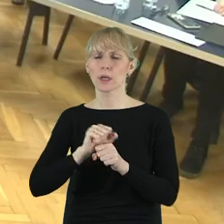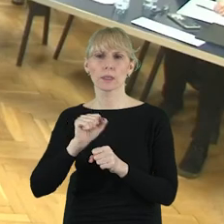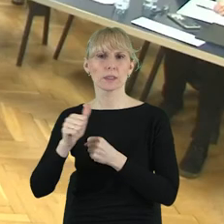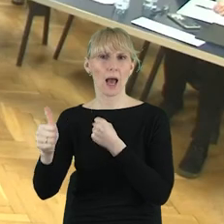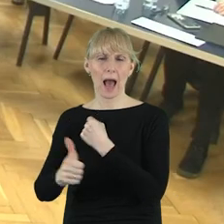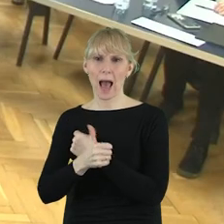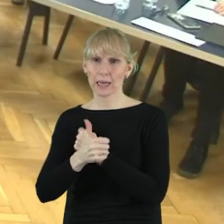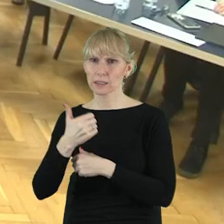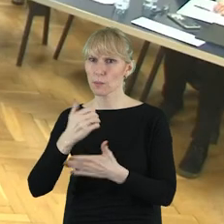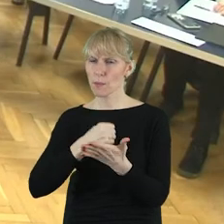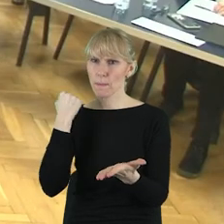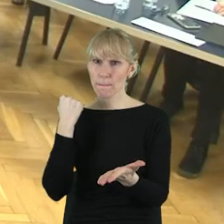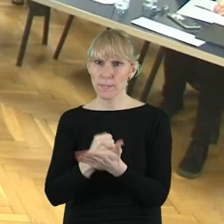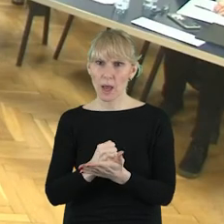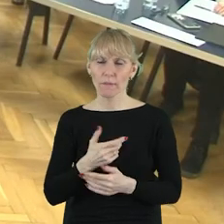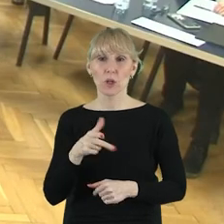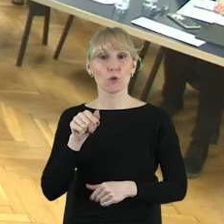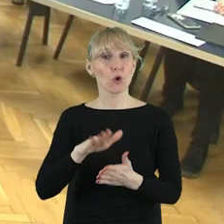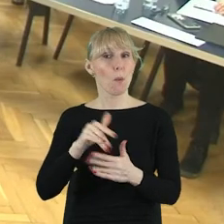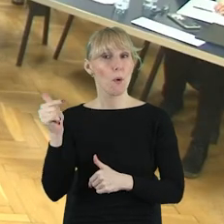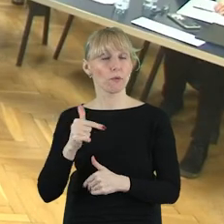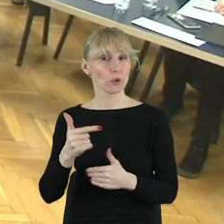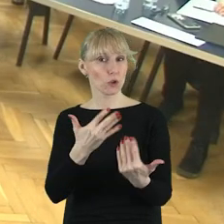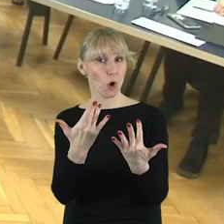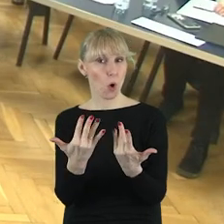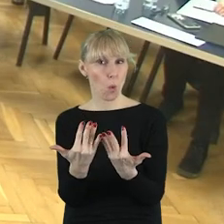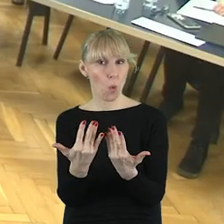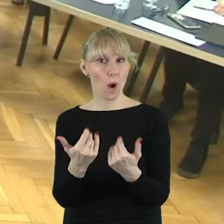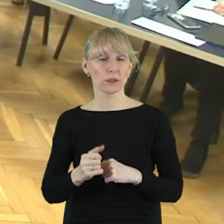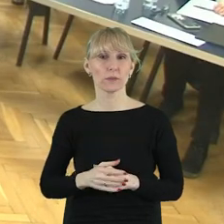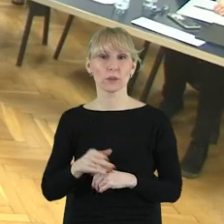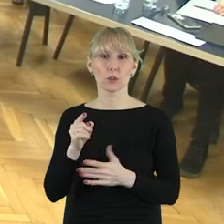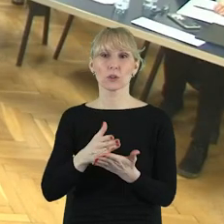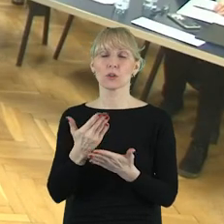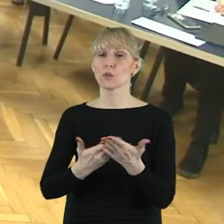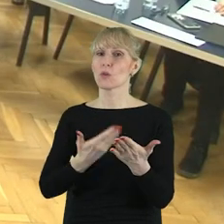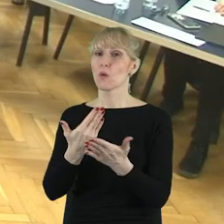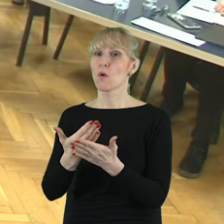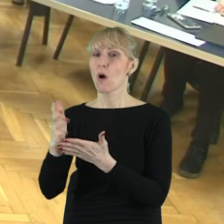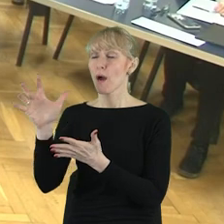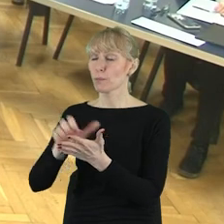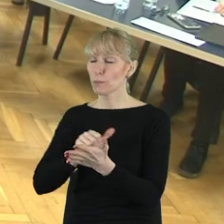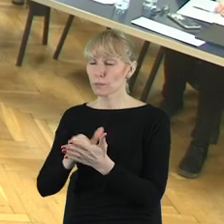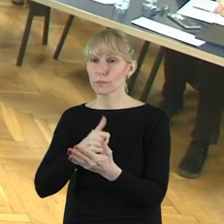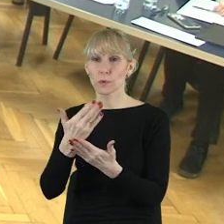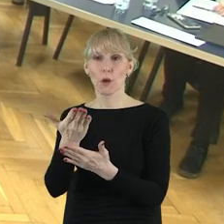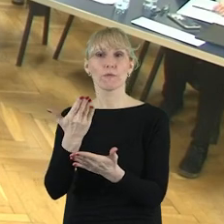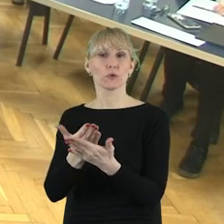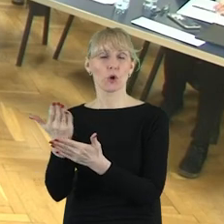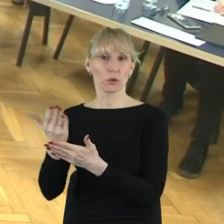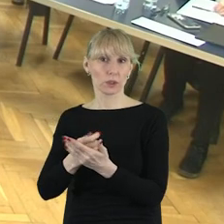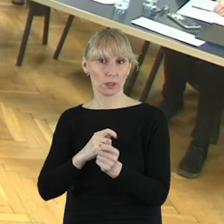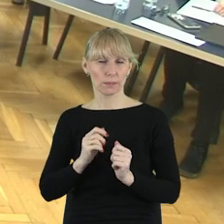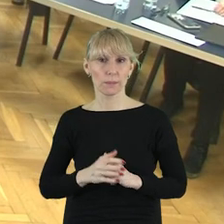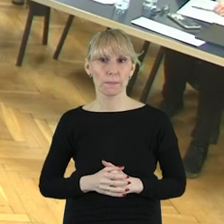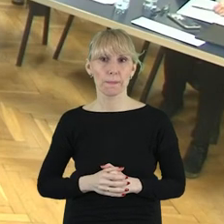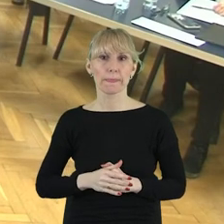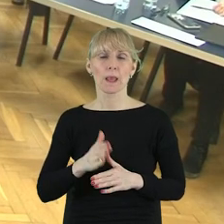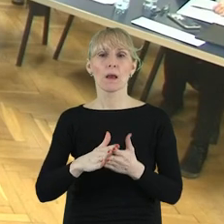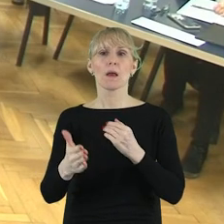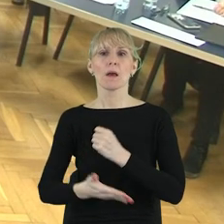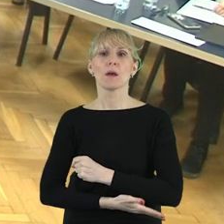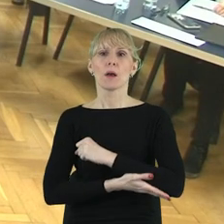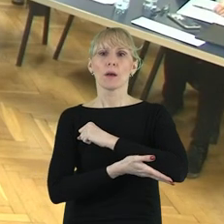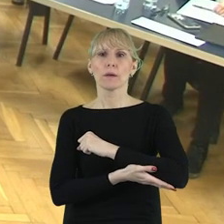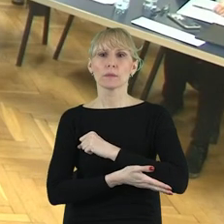prawnym, ma charakter wyłącznie pomocniczy, to jest ma ułatwić wnioskodawcom poprawne popełnienie wniosku. Innymi słowy, zgodnie z rozporządzeniem wsparcie